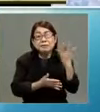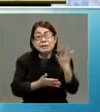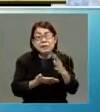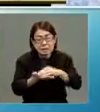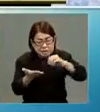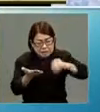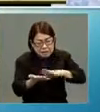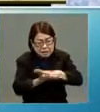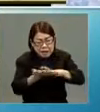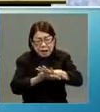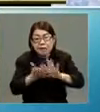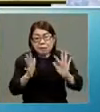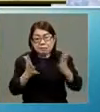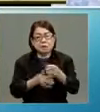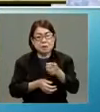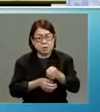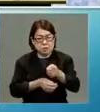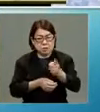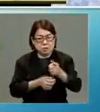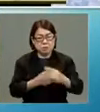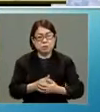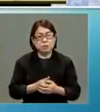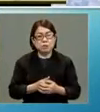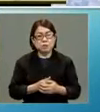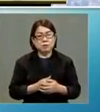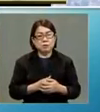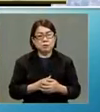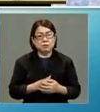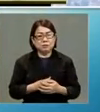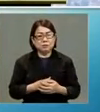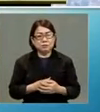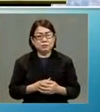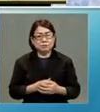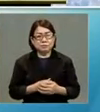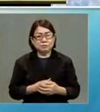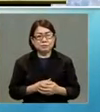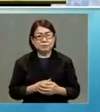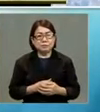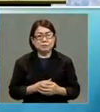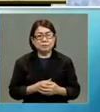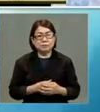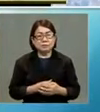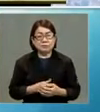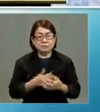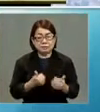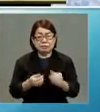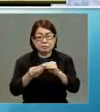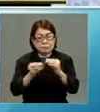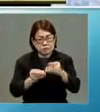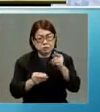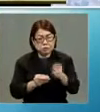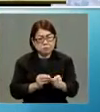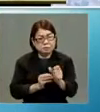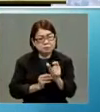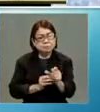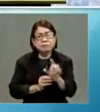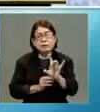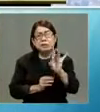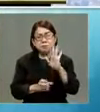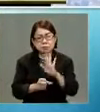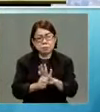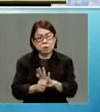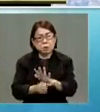ได้ปรับปรุงอะไรกับโทรศัพท์เลยนะครับที่เกี่ยวข้องกับระบบกล้องและระบบเว็บเบราว์เซอร์เนี่ยนะครับเปิดโทรศัพท์ท่านใส่แค่ครั้งเดียวนะครับ